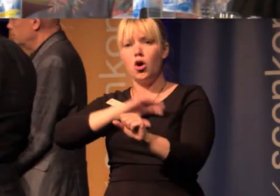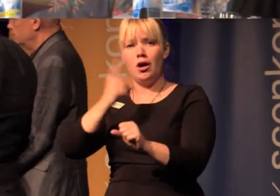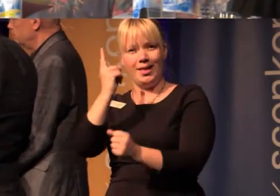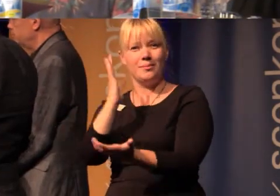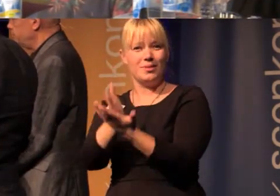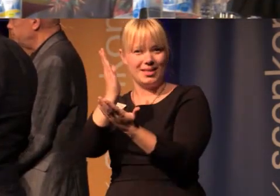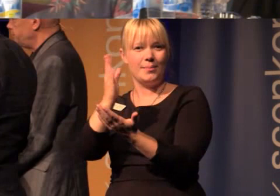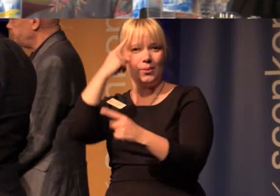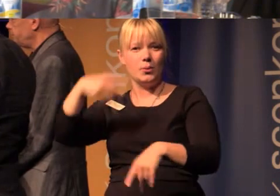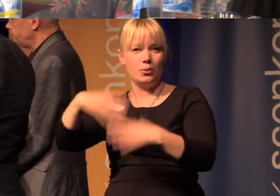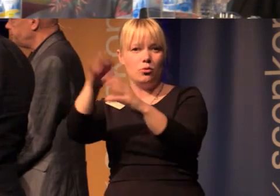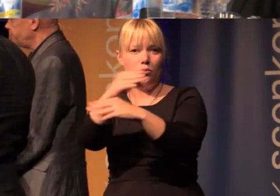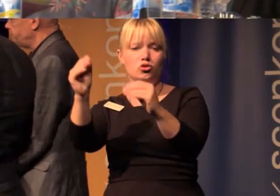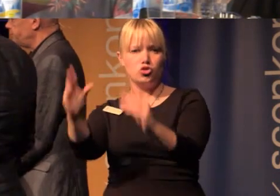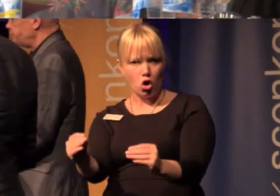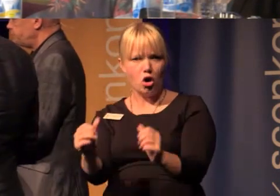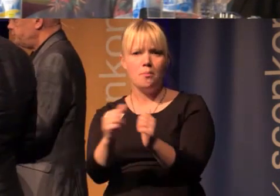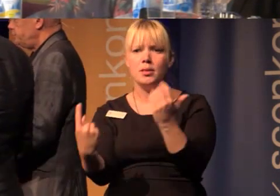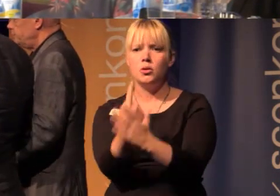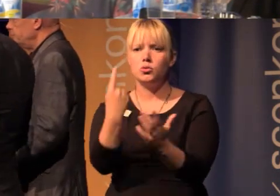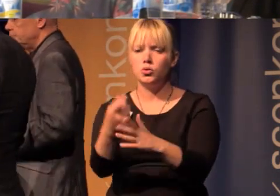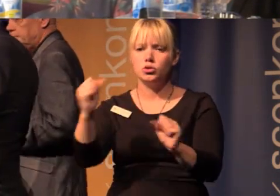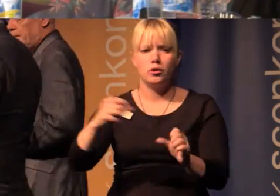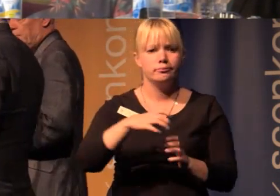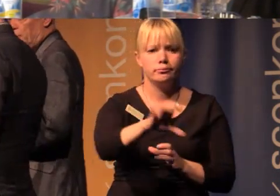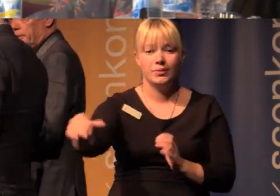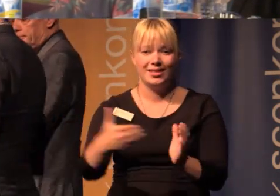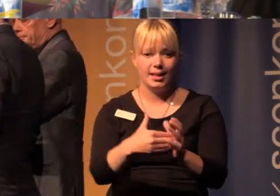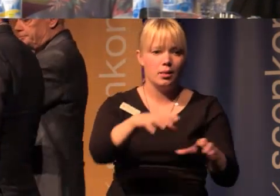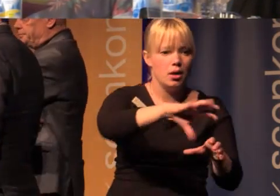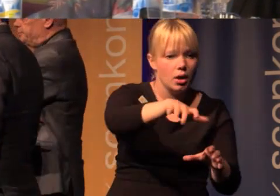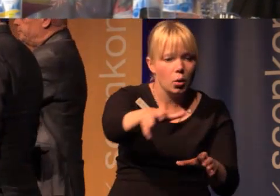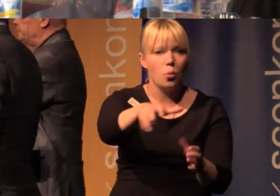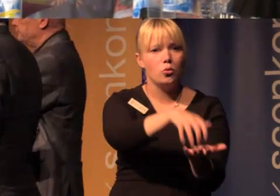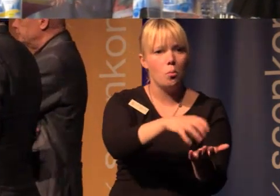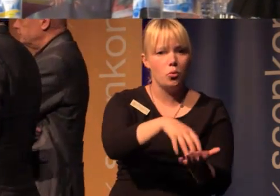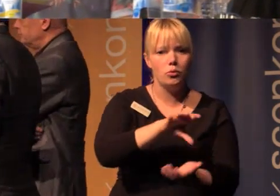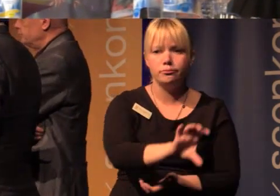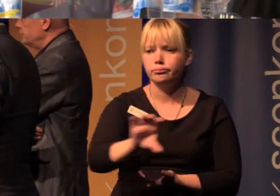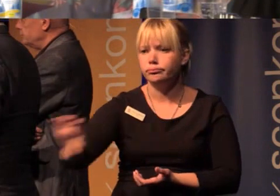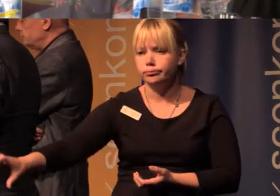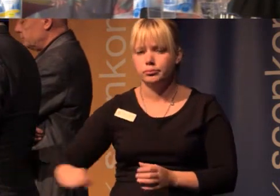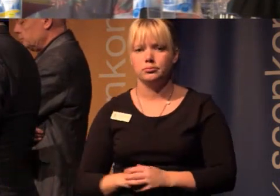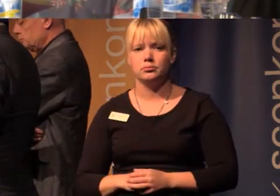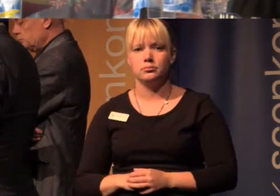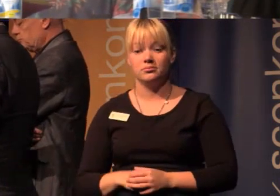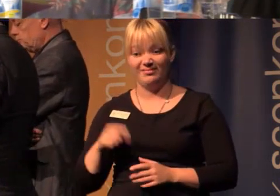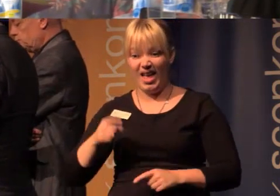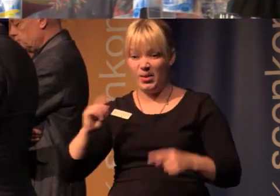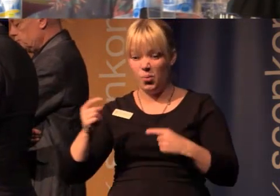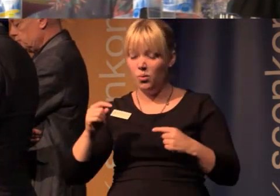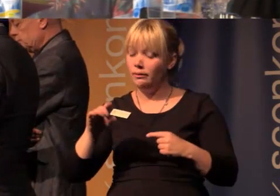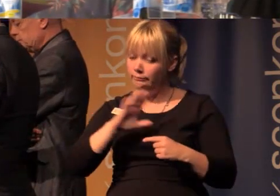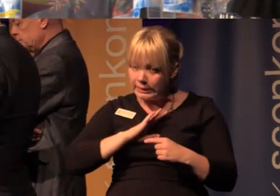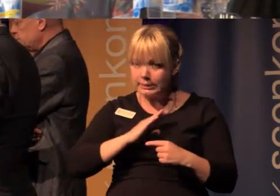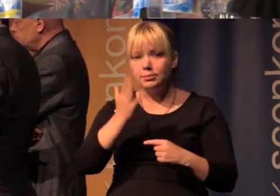kulturbudget, men vi tycker det är viktigt att resurser fördelas till regioner och kommuner. Och det finns många intressanta liksom, förslag som har lyfts fram i den här diskussionen tycker